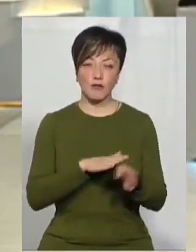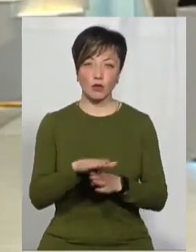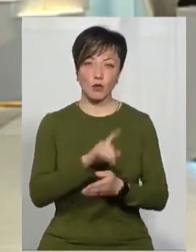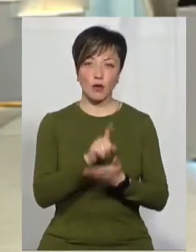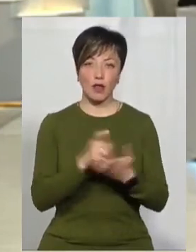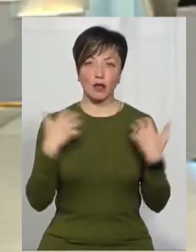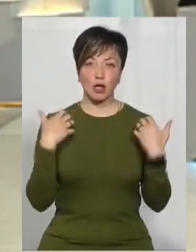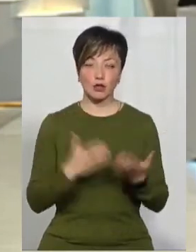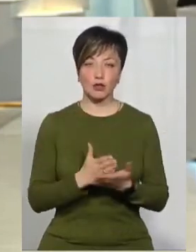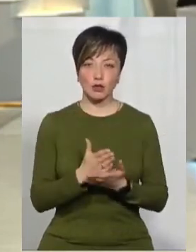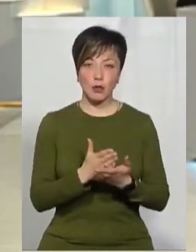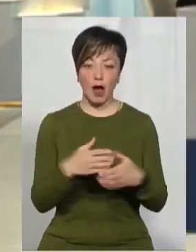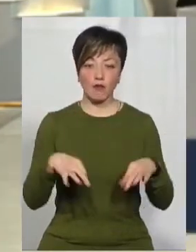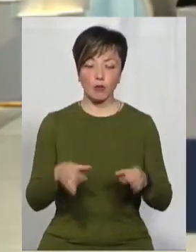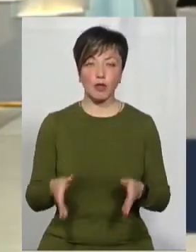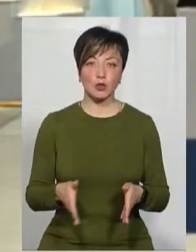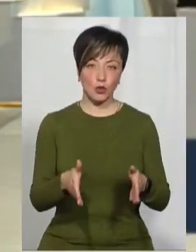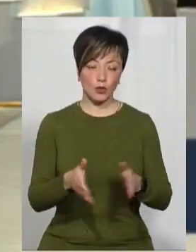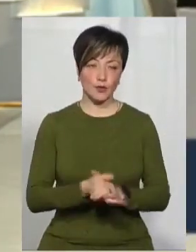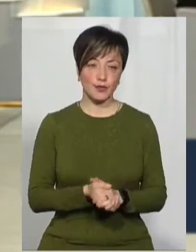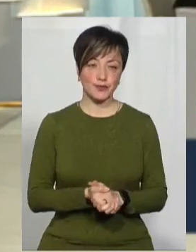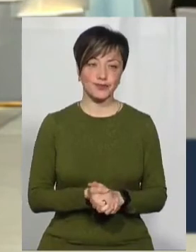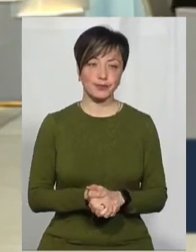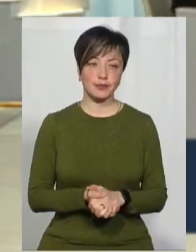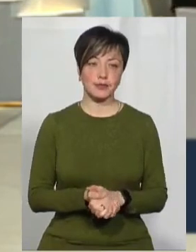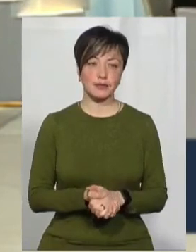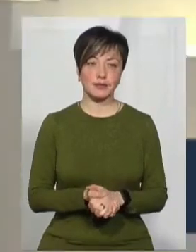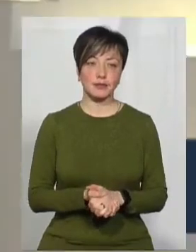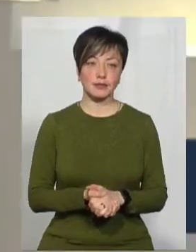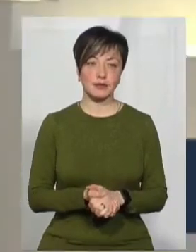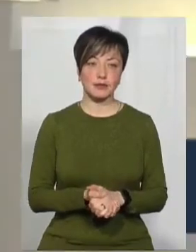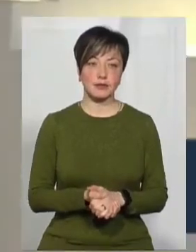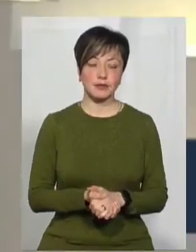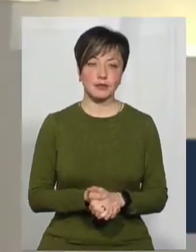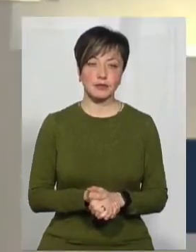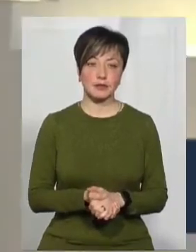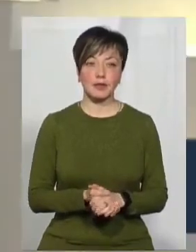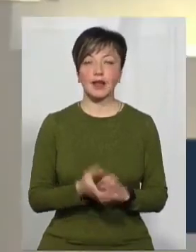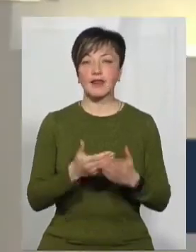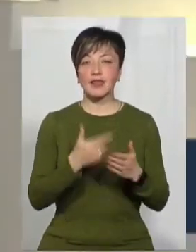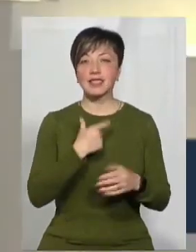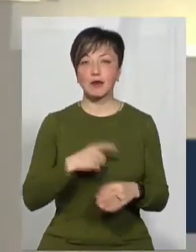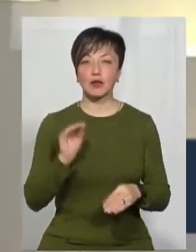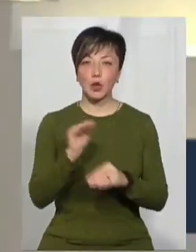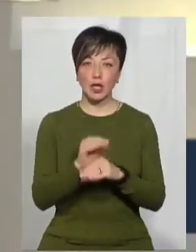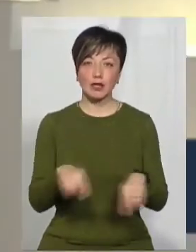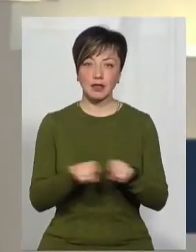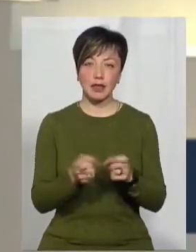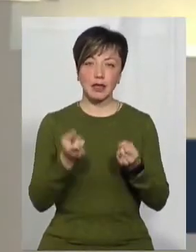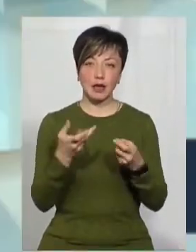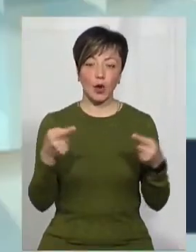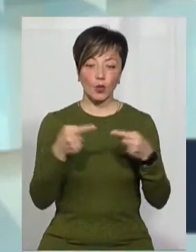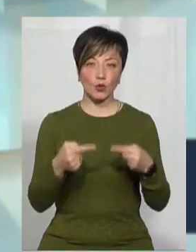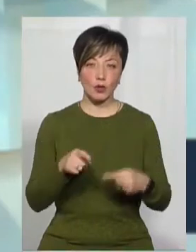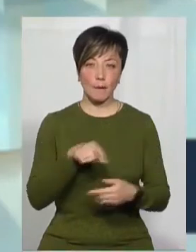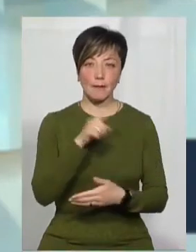служби автомобільних доріг у Хмельницькій області Валентином Данилюком. Ще від себе додам таких кілька